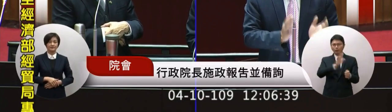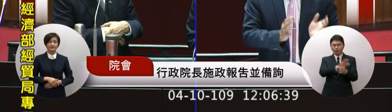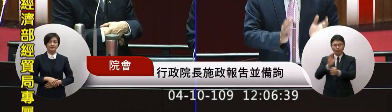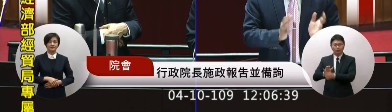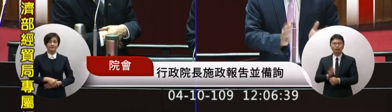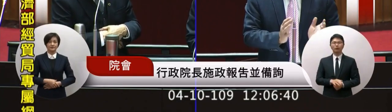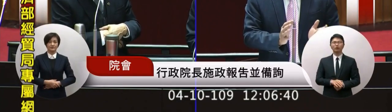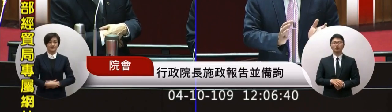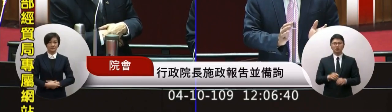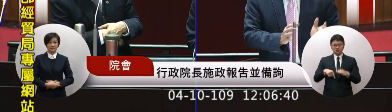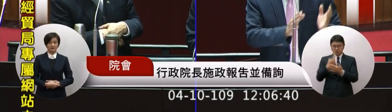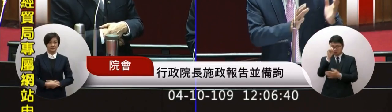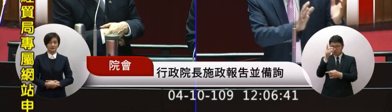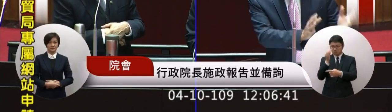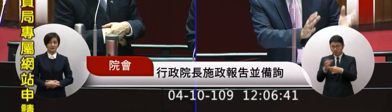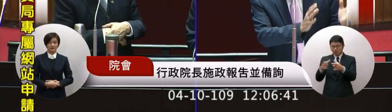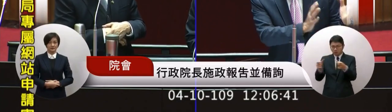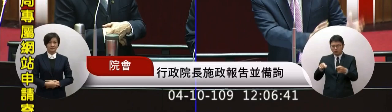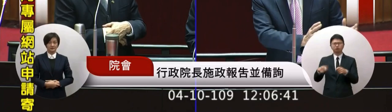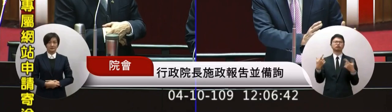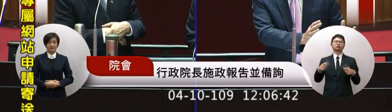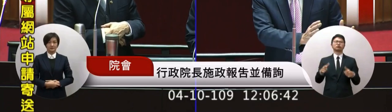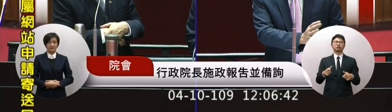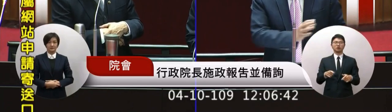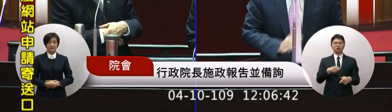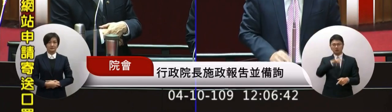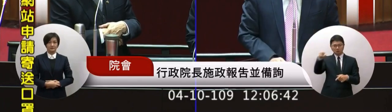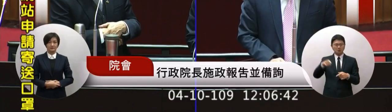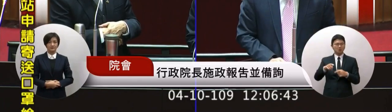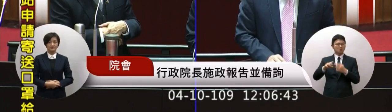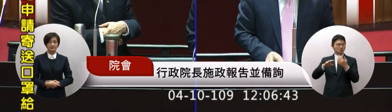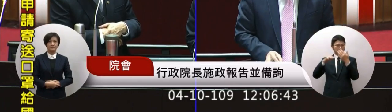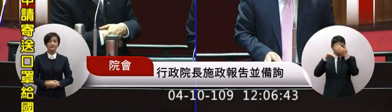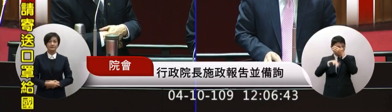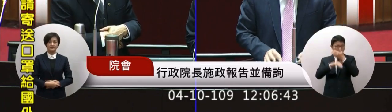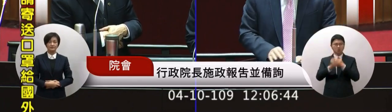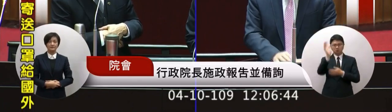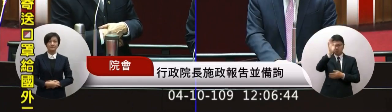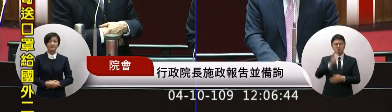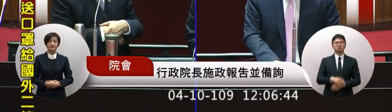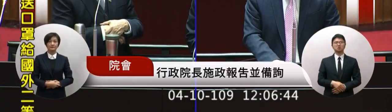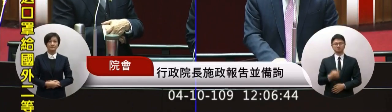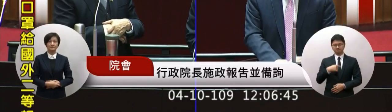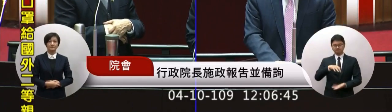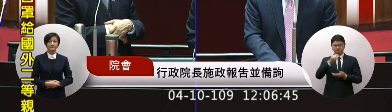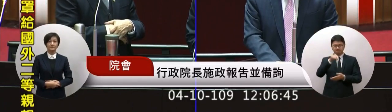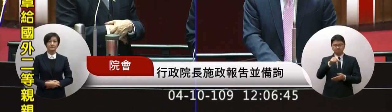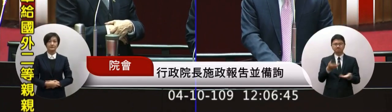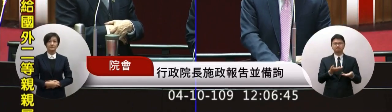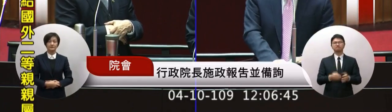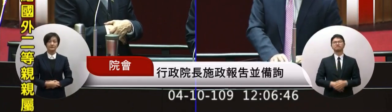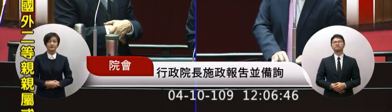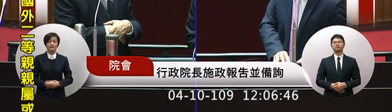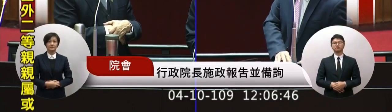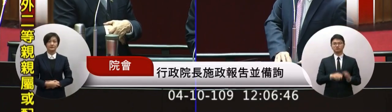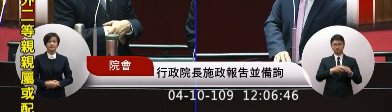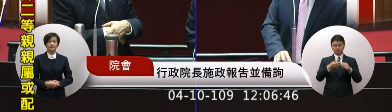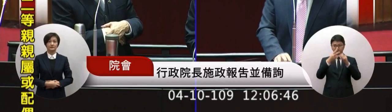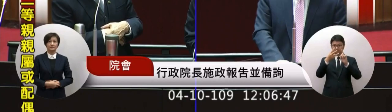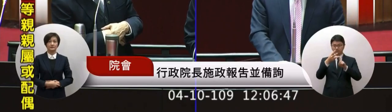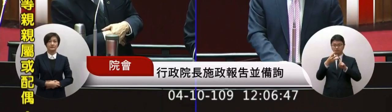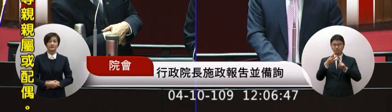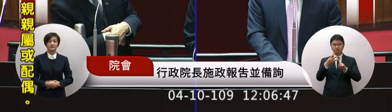发抵用券啊，以免被人家误导，好，这个部分也在这边提出具体建议，好，那第三个问题呢，我们看一下那